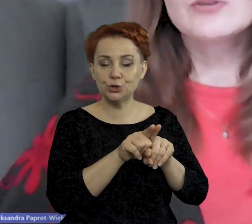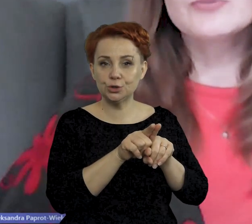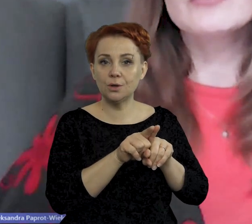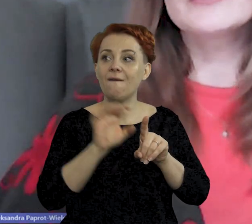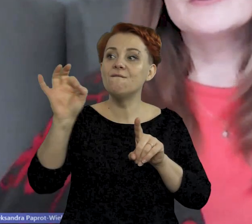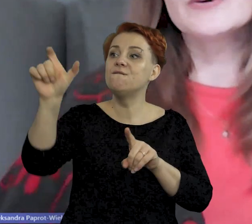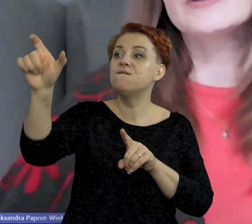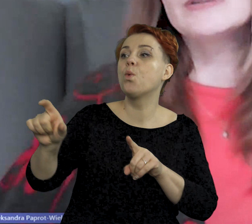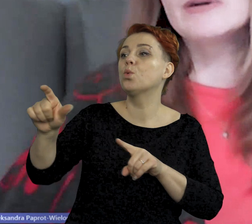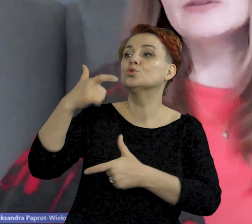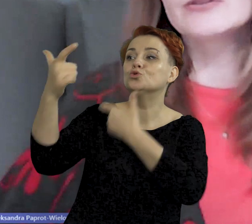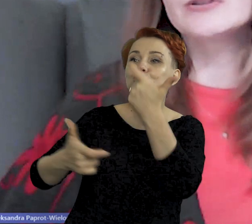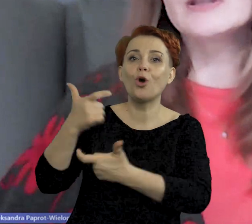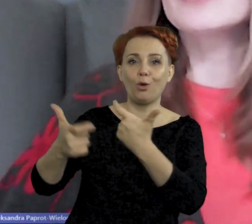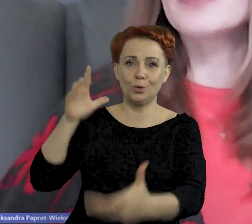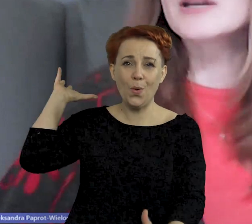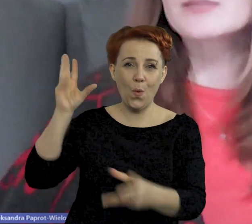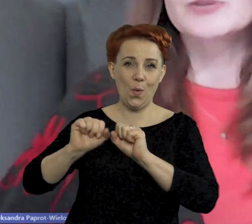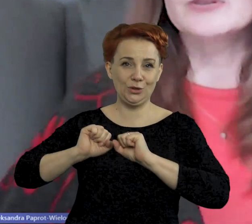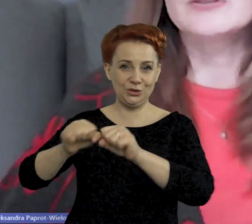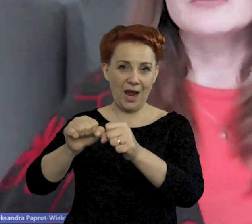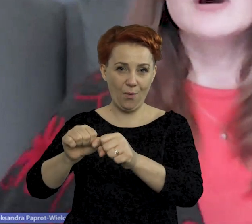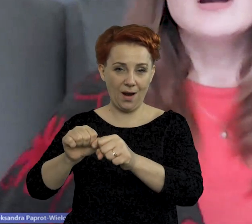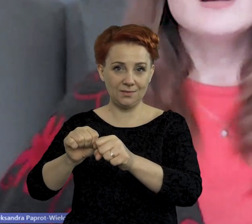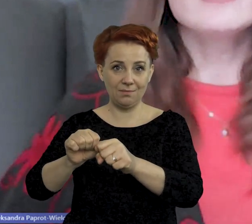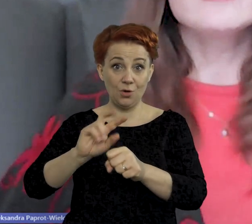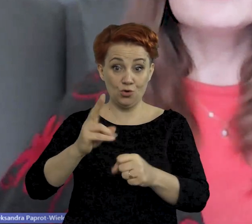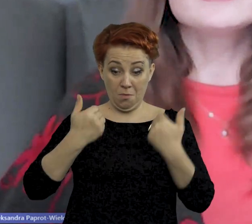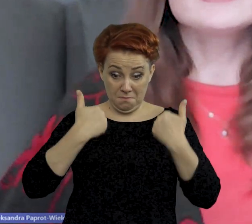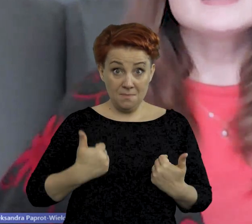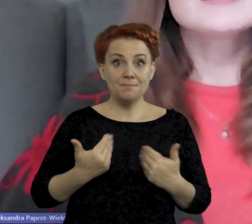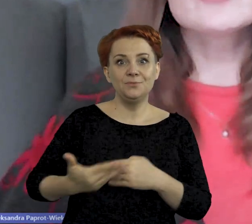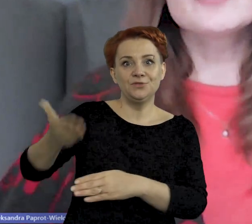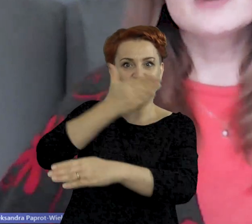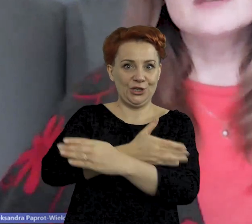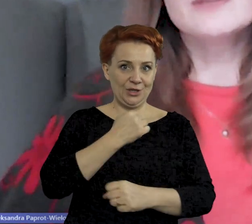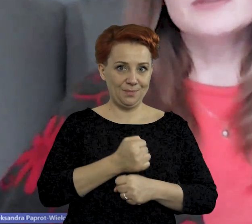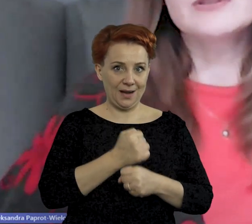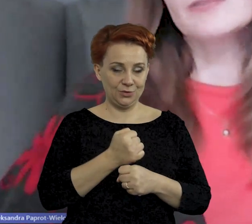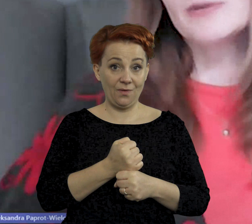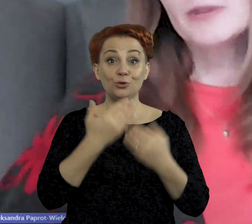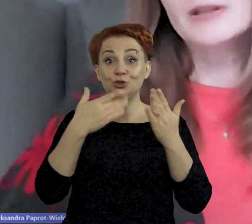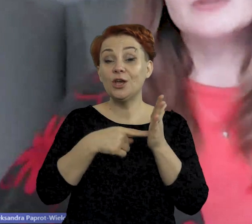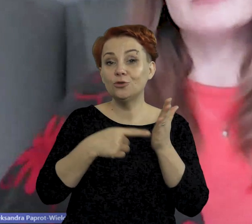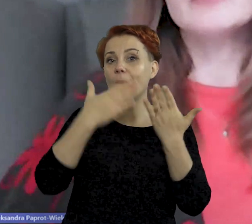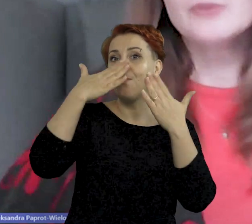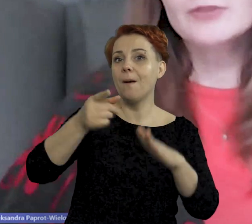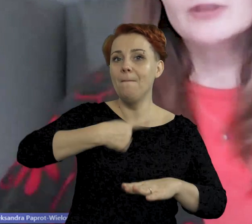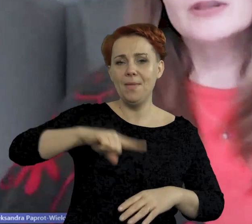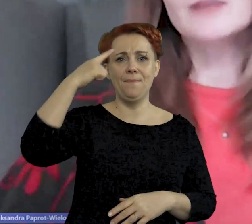ich dorobku w swojej działalności, tak, do prac poprzedników. W ten sposób pokazujemy też, że